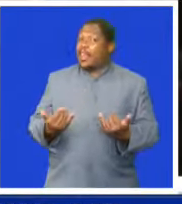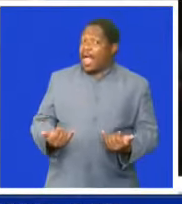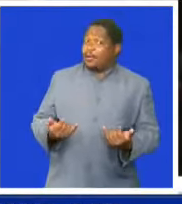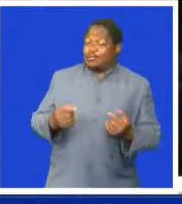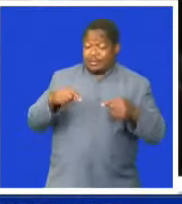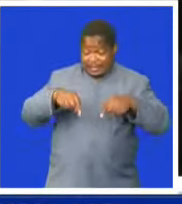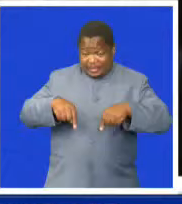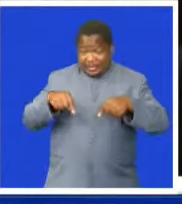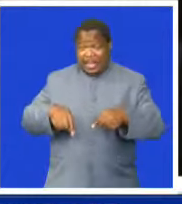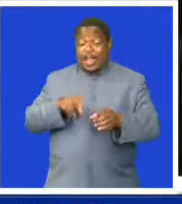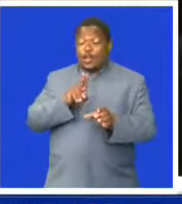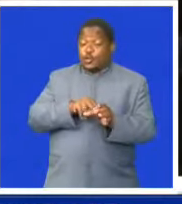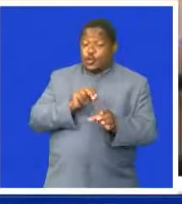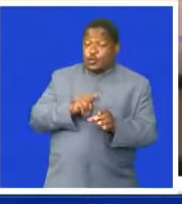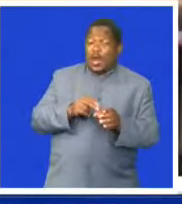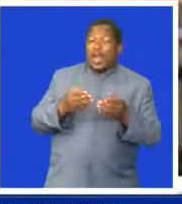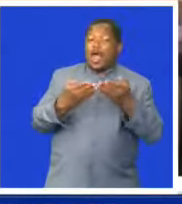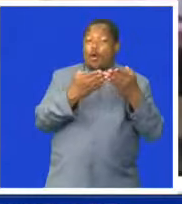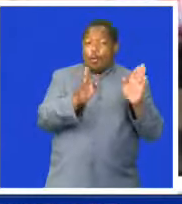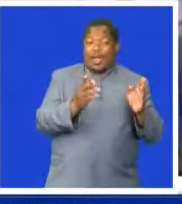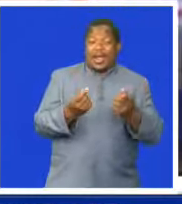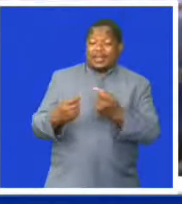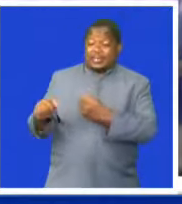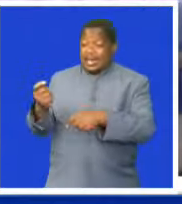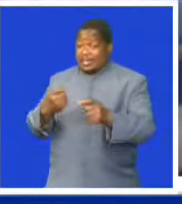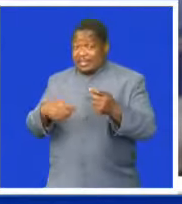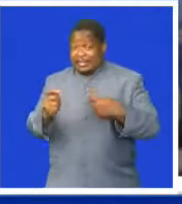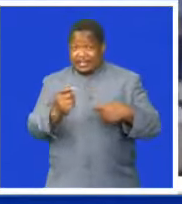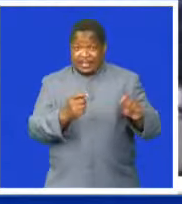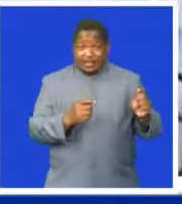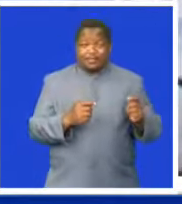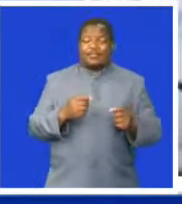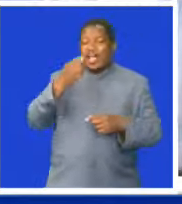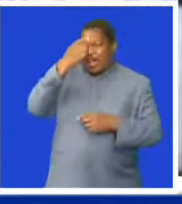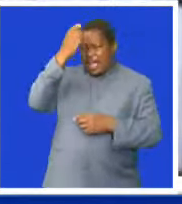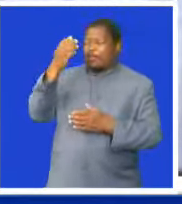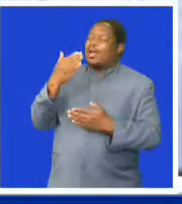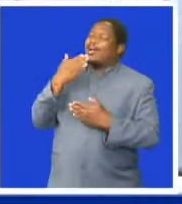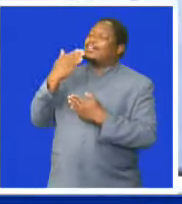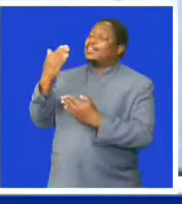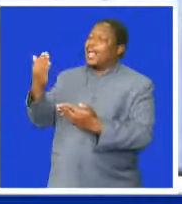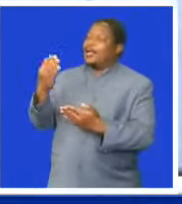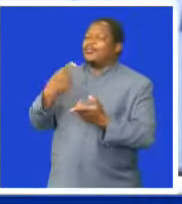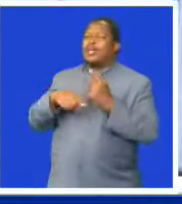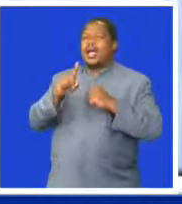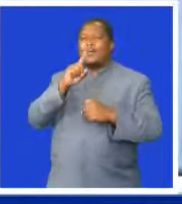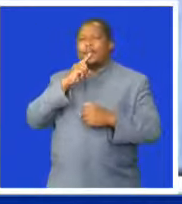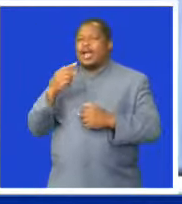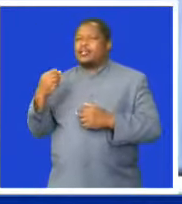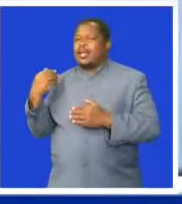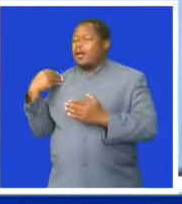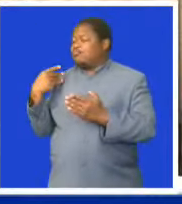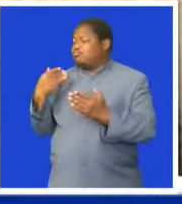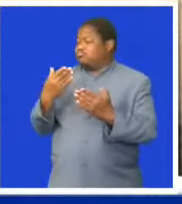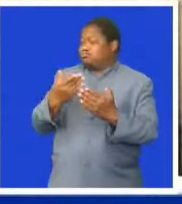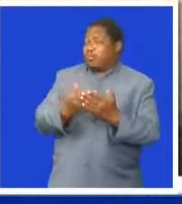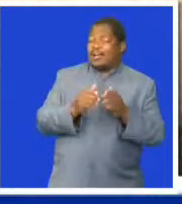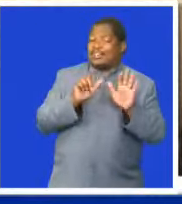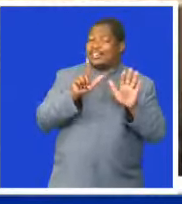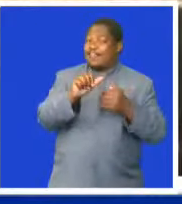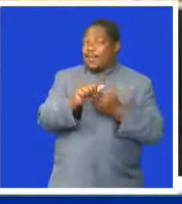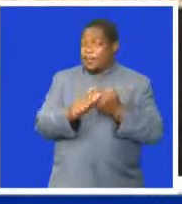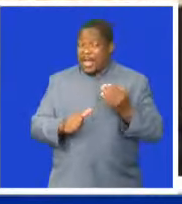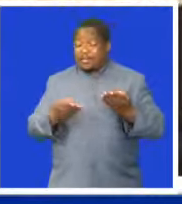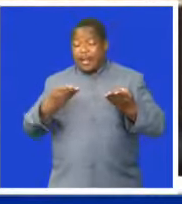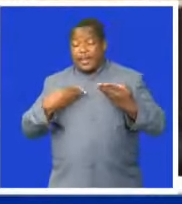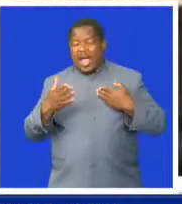bagcine babuyele ebhizinisini kodwa ke bathi kuvalwa kwamabhizinisi cishe etinyanga letingaba sikhombisa kubalimete kakhulu. Bathi kodwa